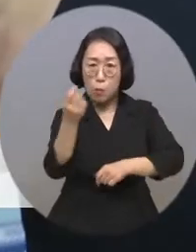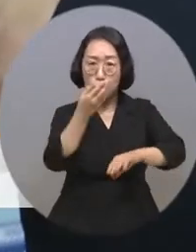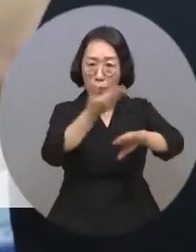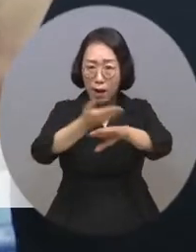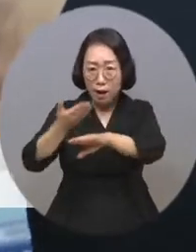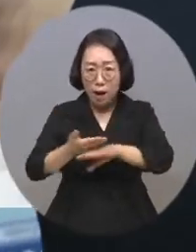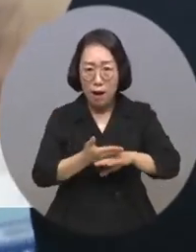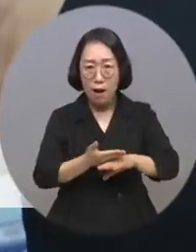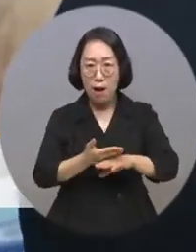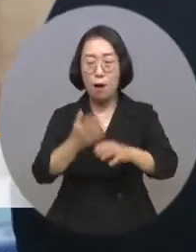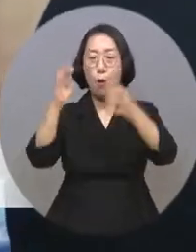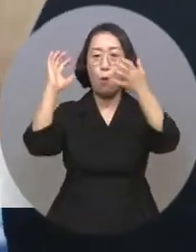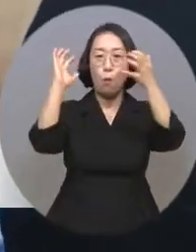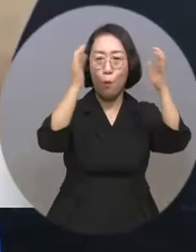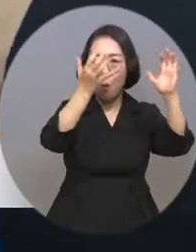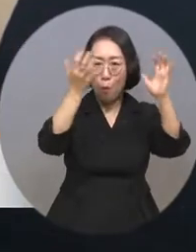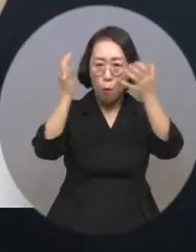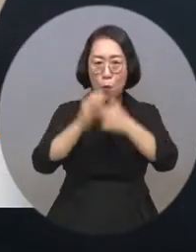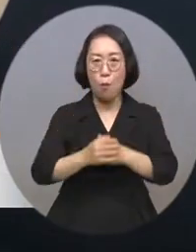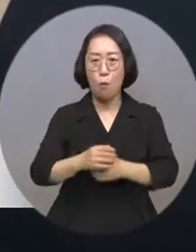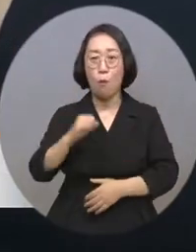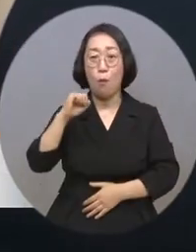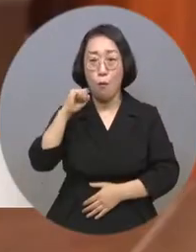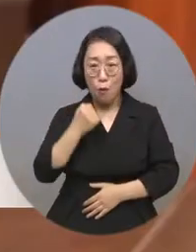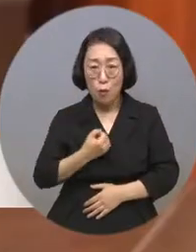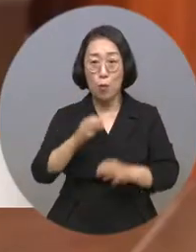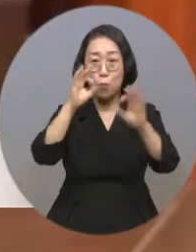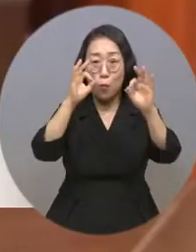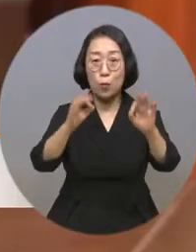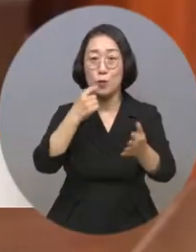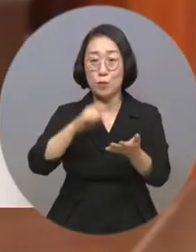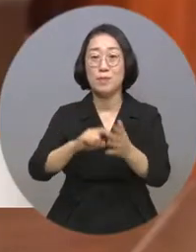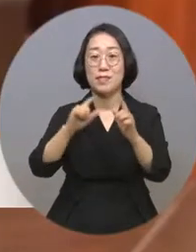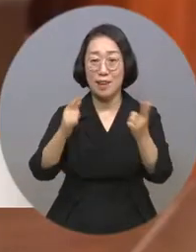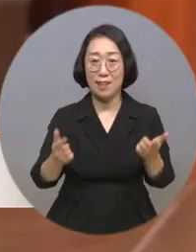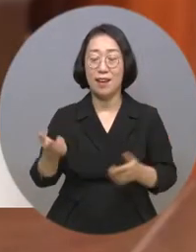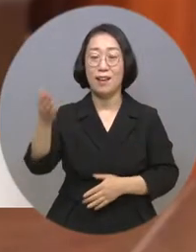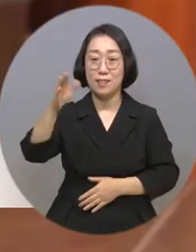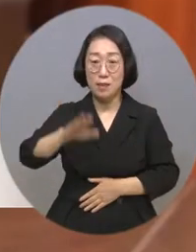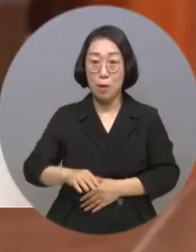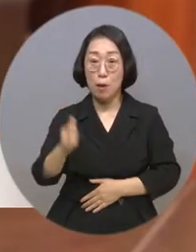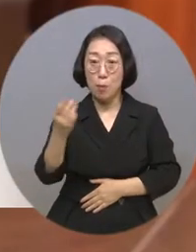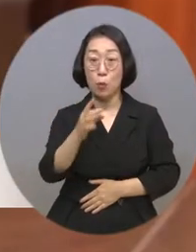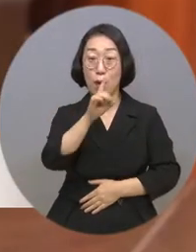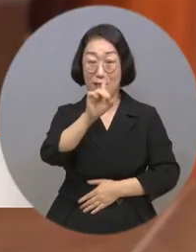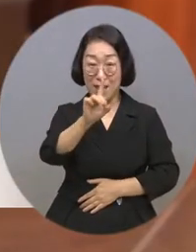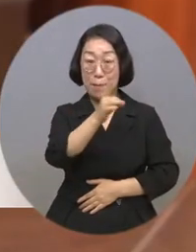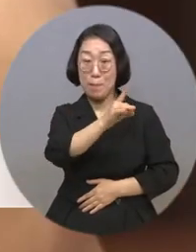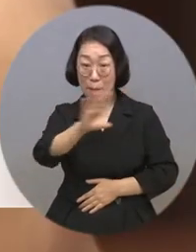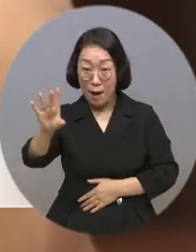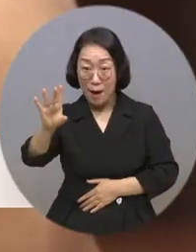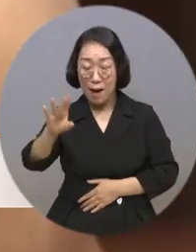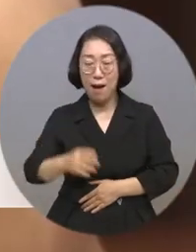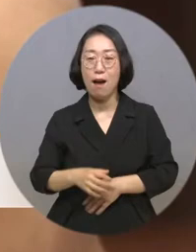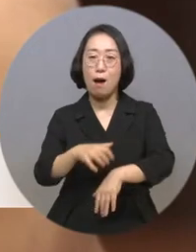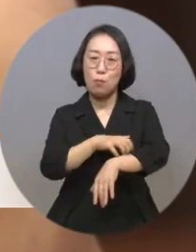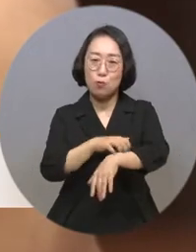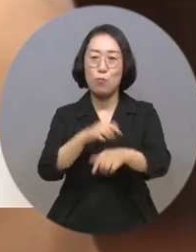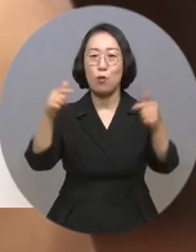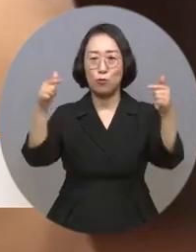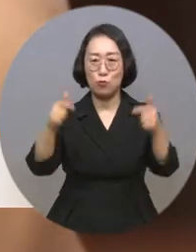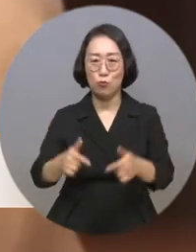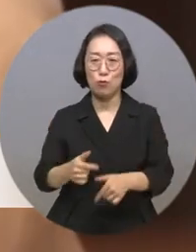채널 번호가 배정돼 시청자들의 방송 접근에 어려움이 있어 왔으나 번호가 단일화됨에 따라 불편이 해소될 수